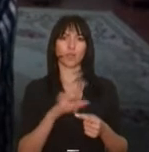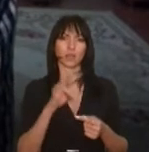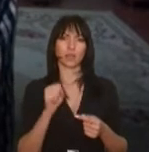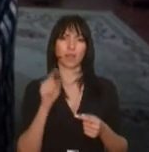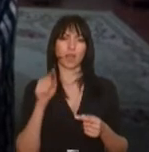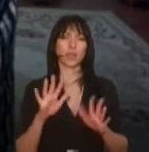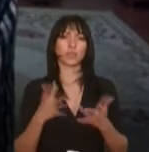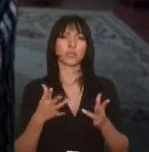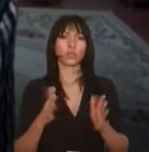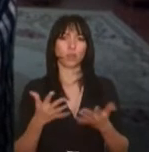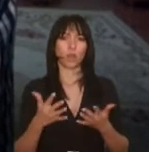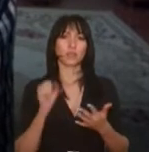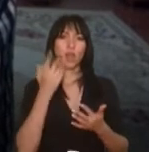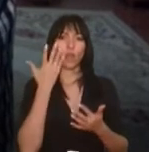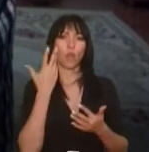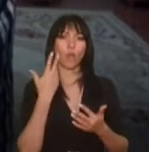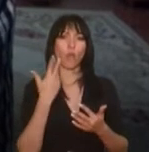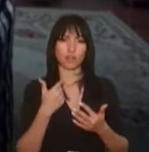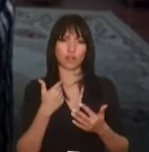ситуацією. Вони